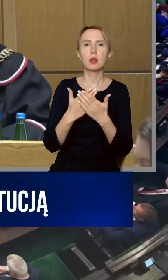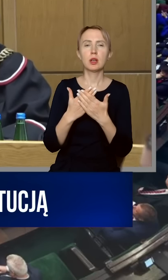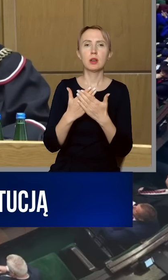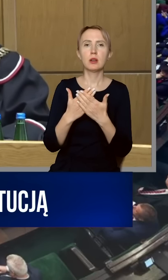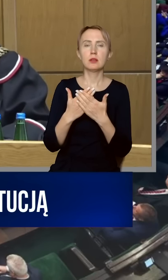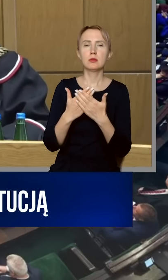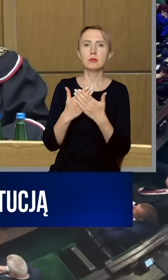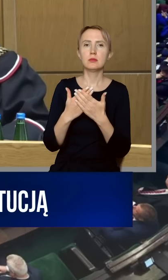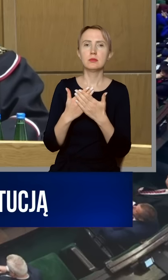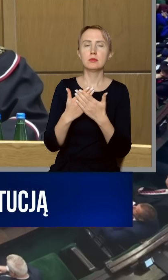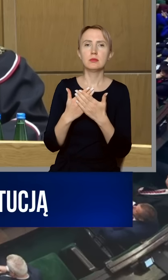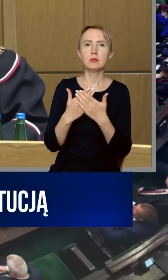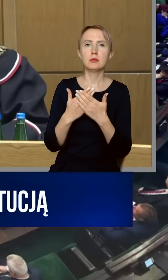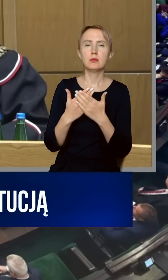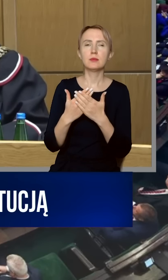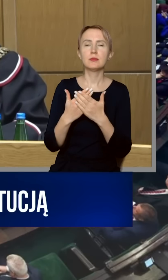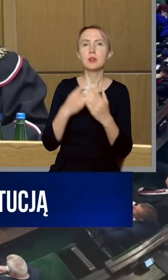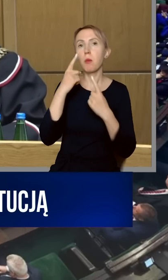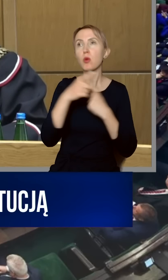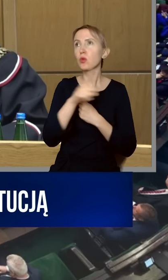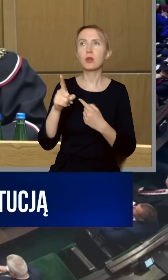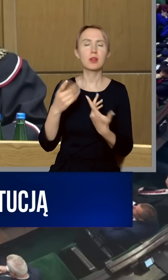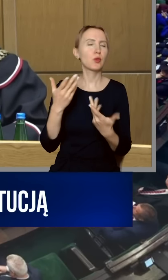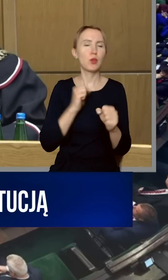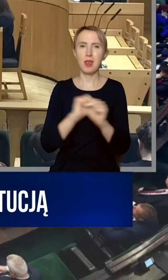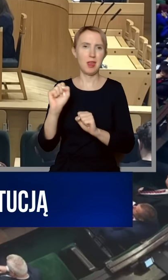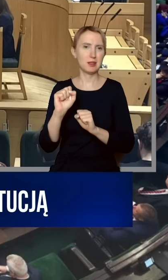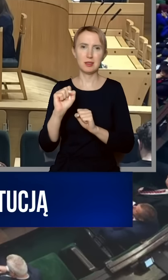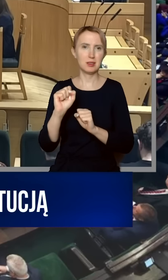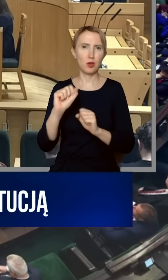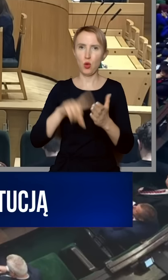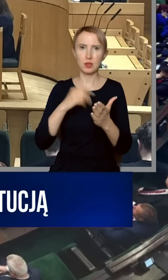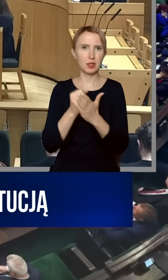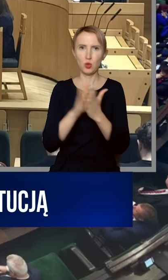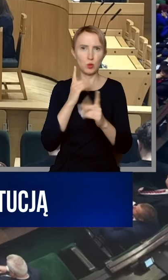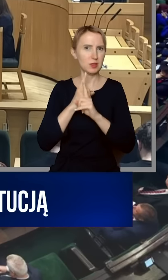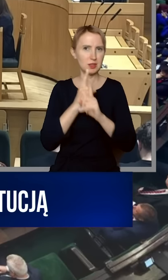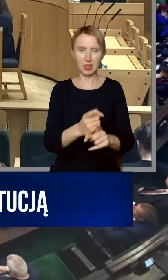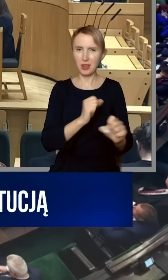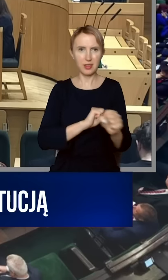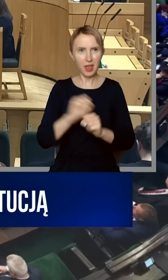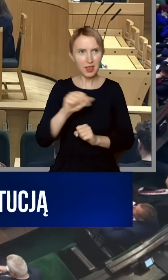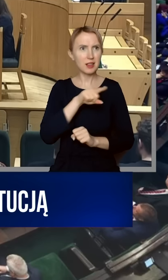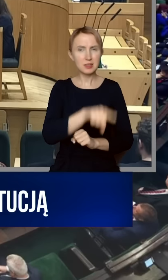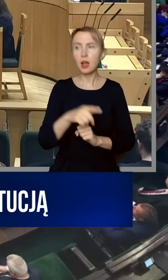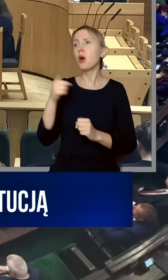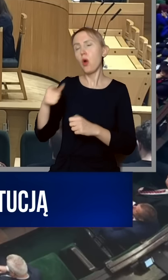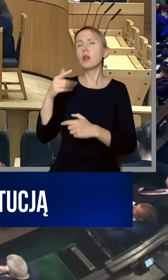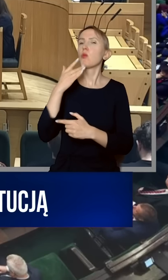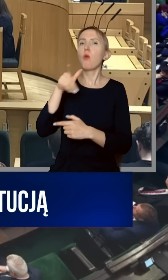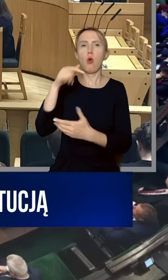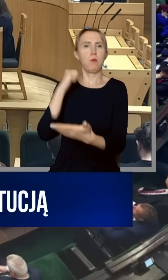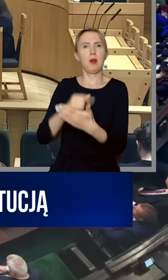do stanowisk, które nie mają przymiotu konstytucyjnie prawa powszechnie obowiązującego, a oni uznają, że to